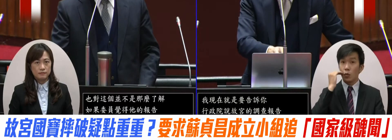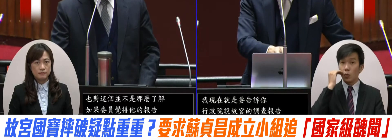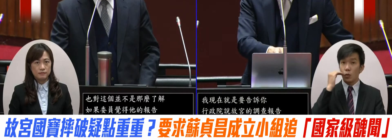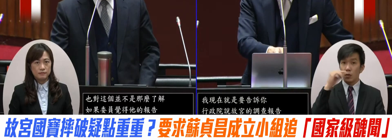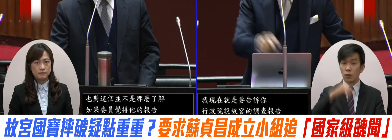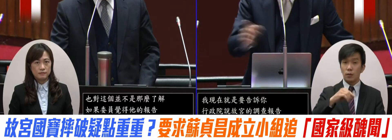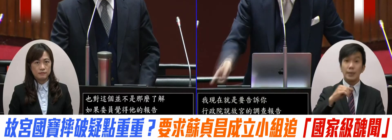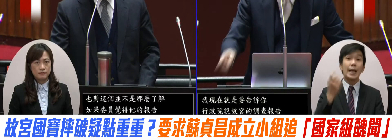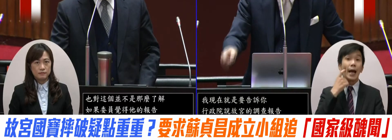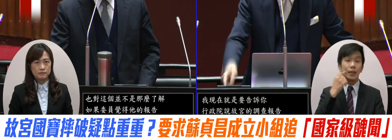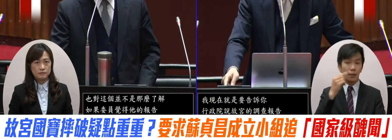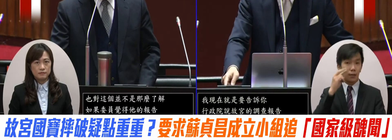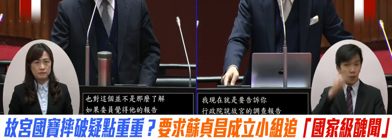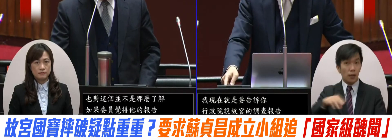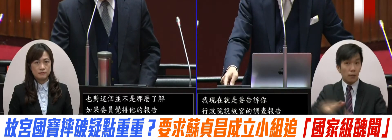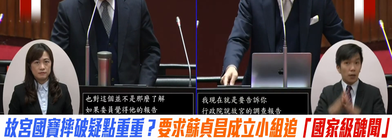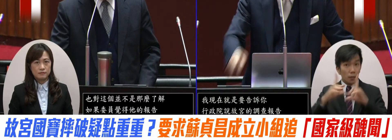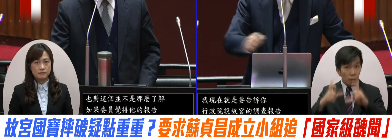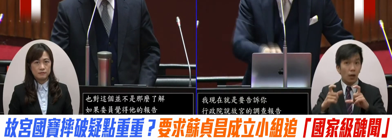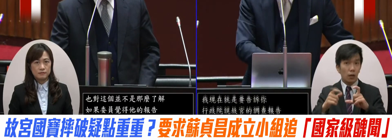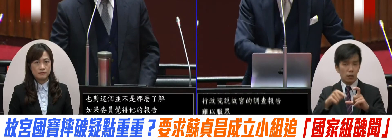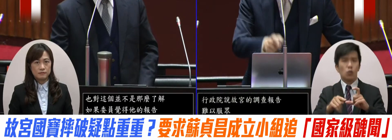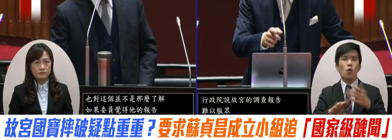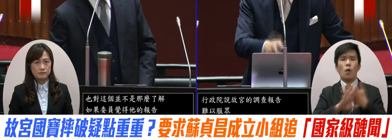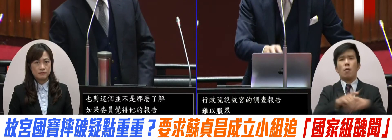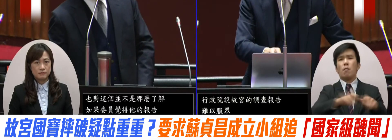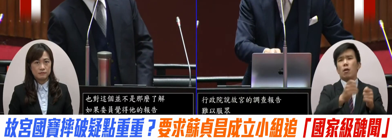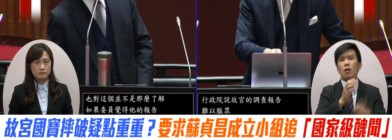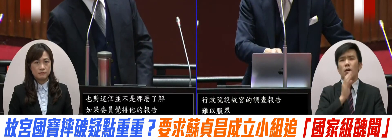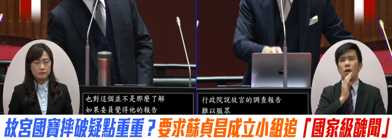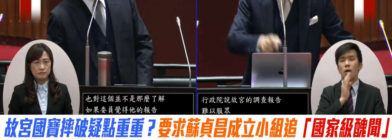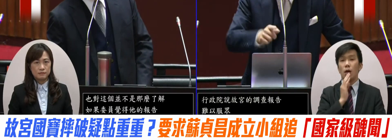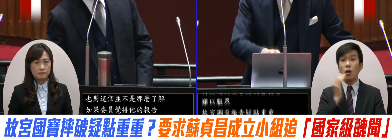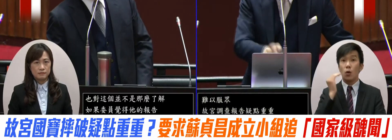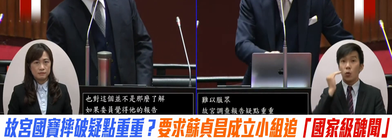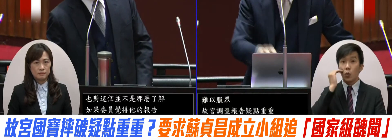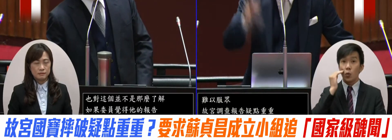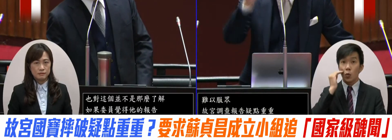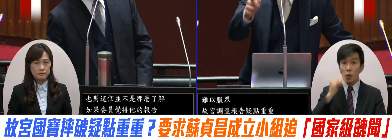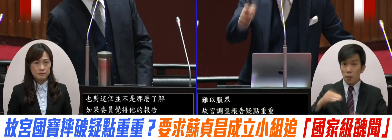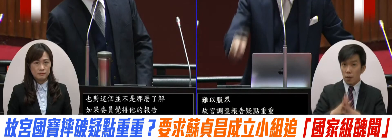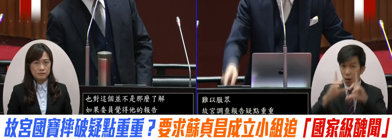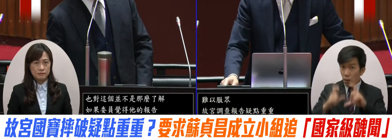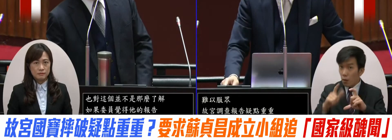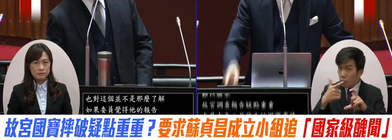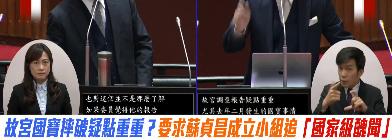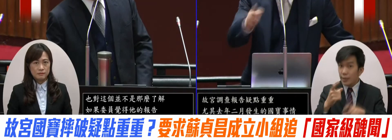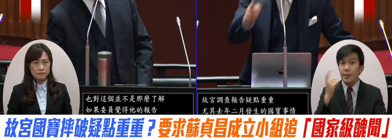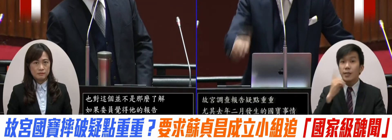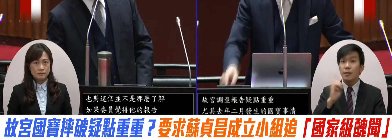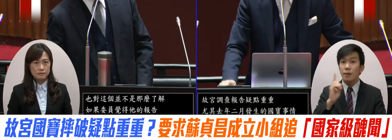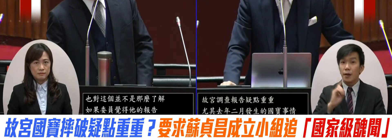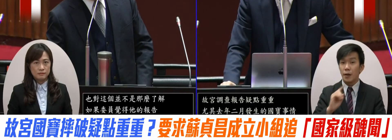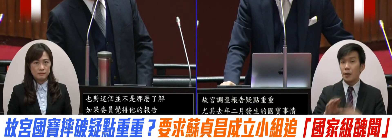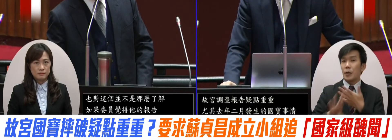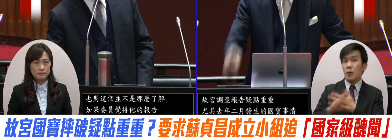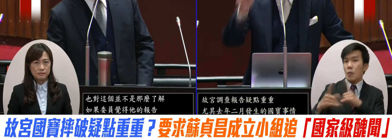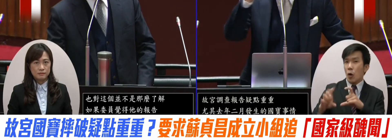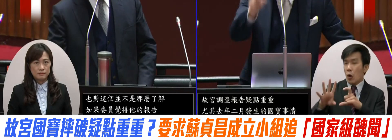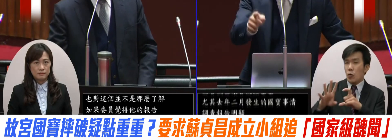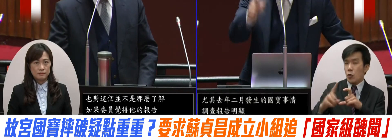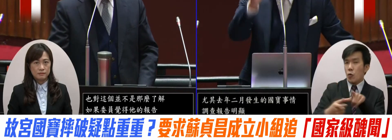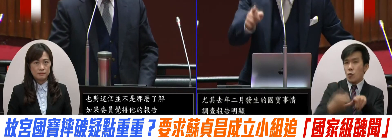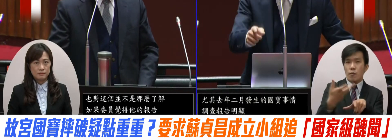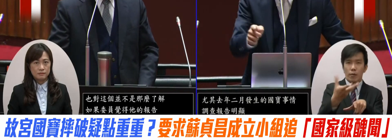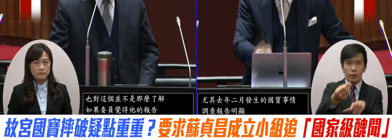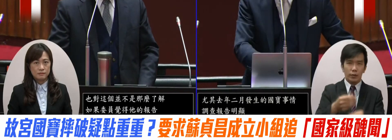它是第一现场，那它就在外面破的；如果这个照片不是第一现场，那么第一现场就另有照片，而他没有拿出来。这个